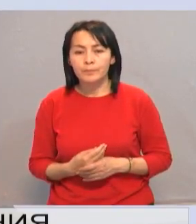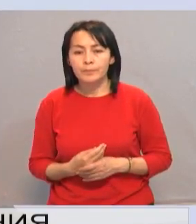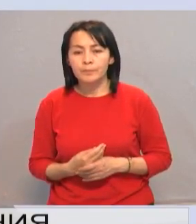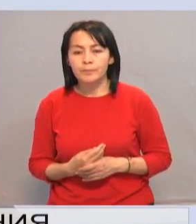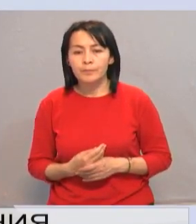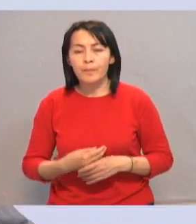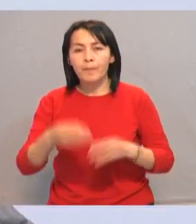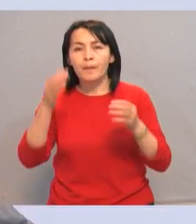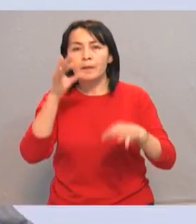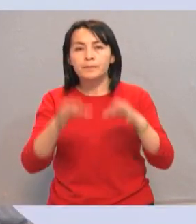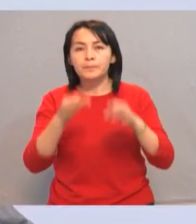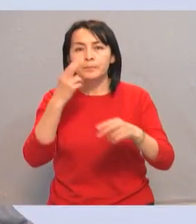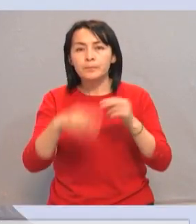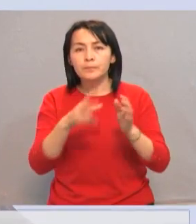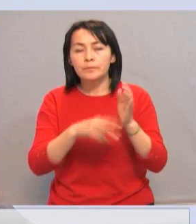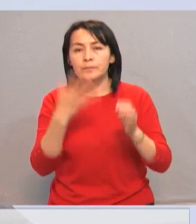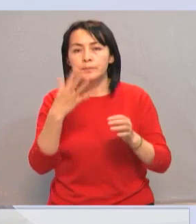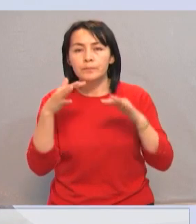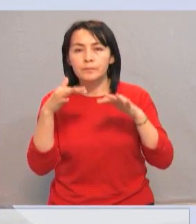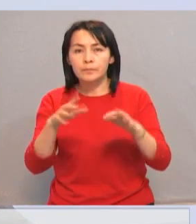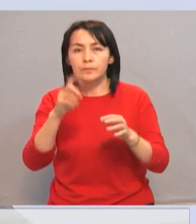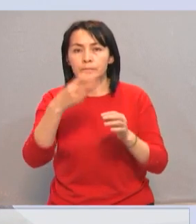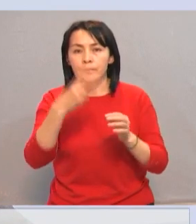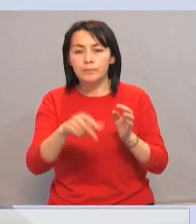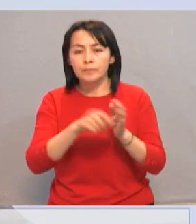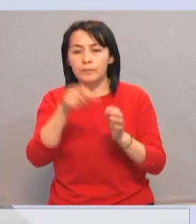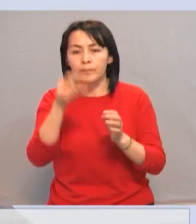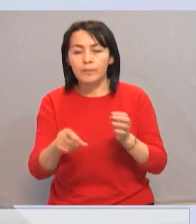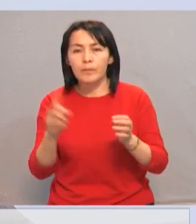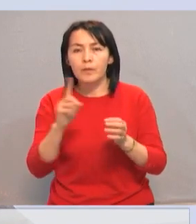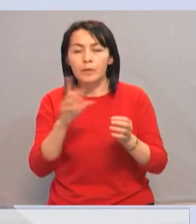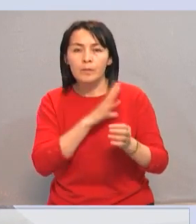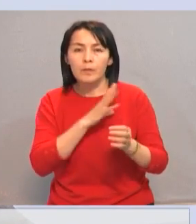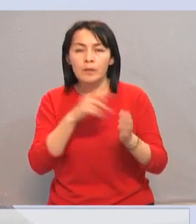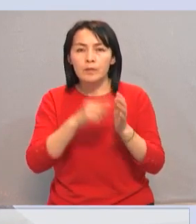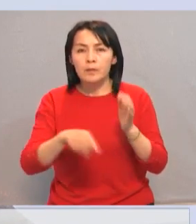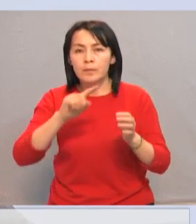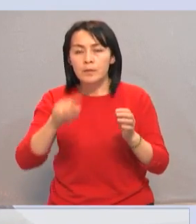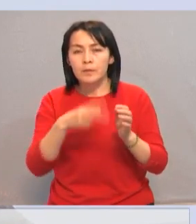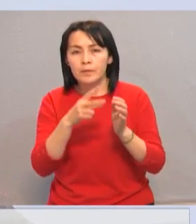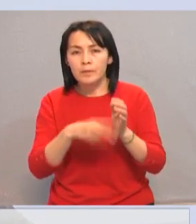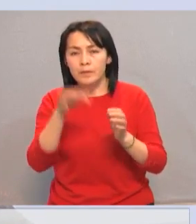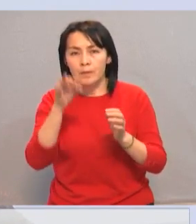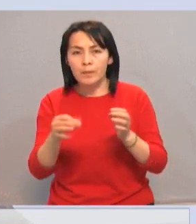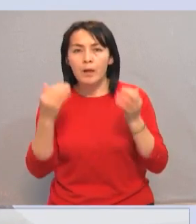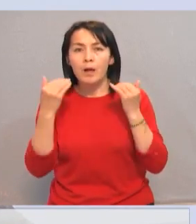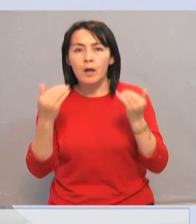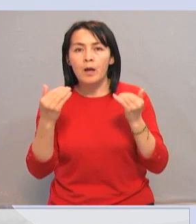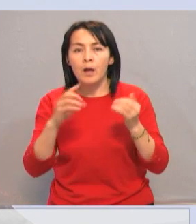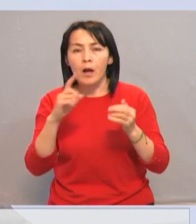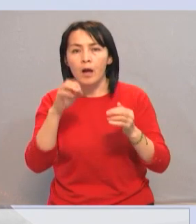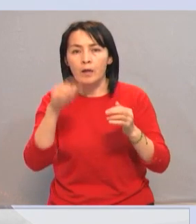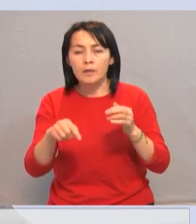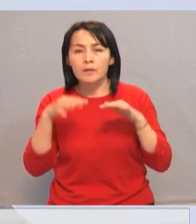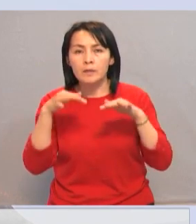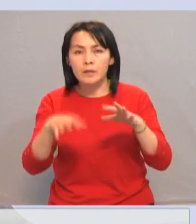В производстве суда окончено 85 дел в отношении 126 лиц, что составляет 70,8% от поступивших